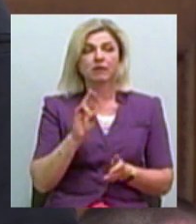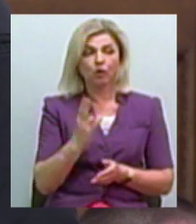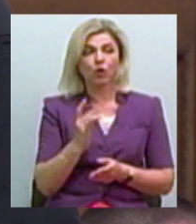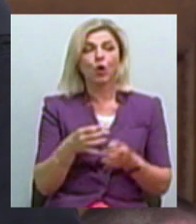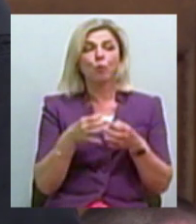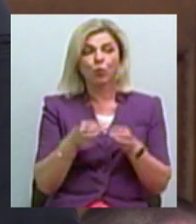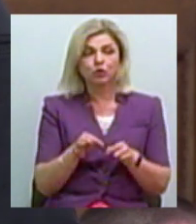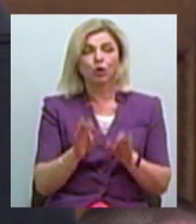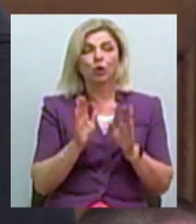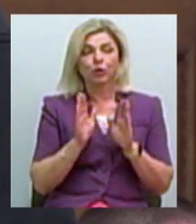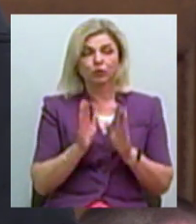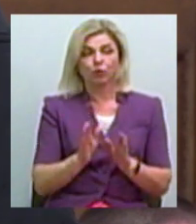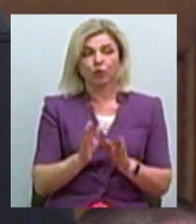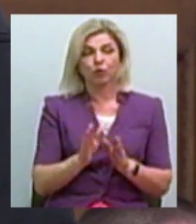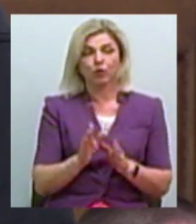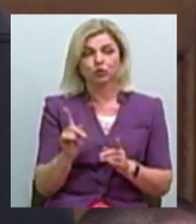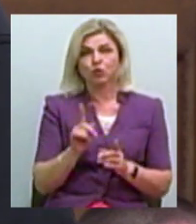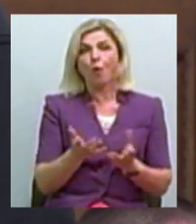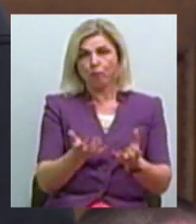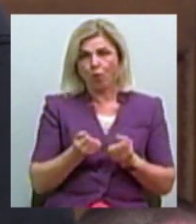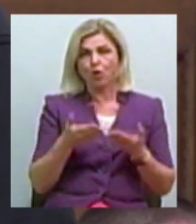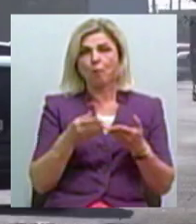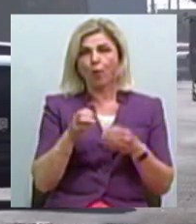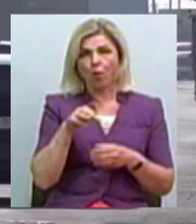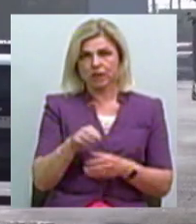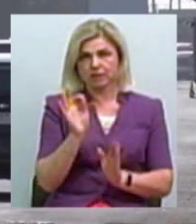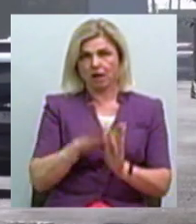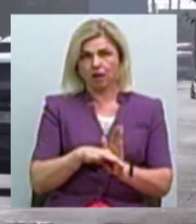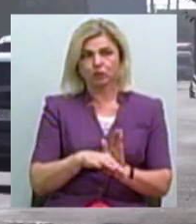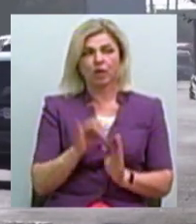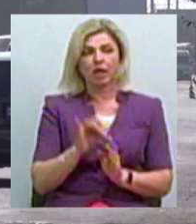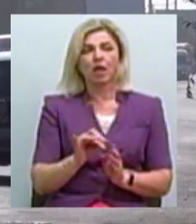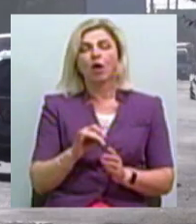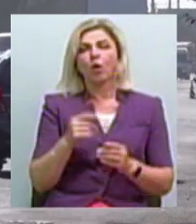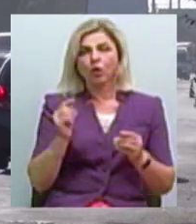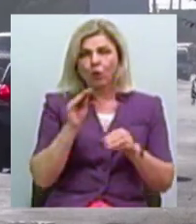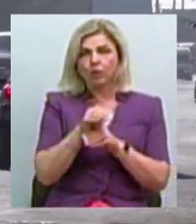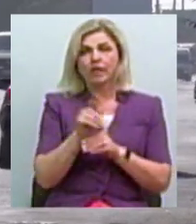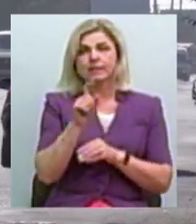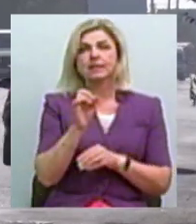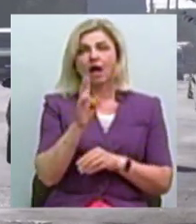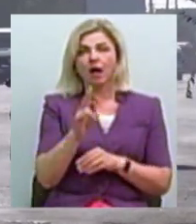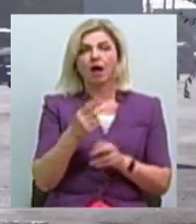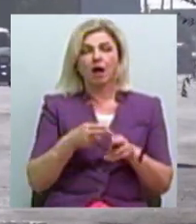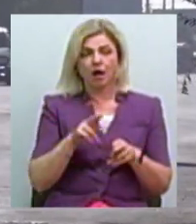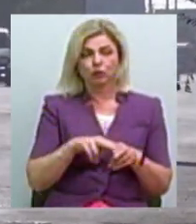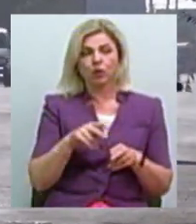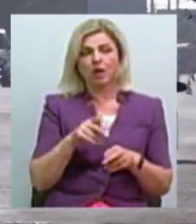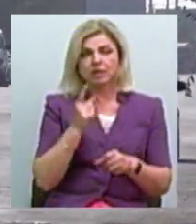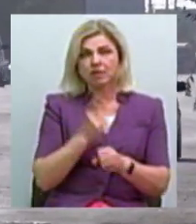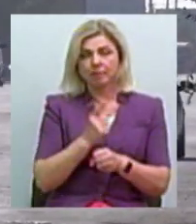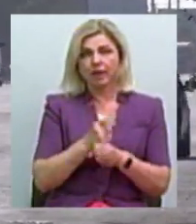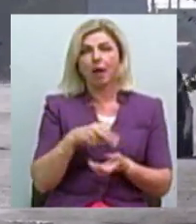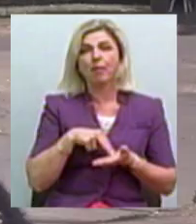стільки порт, скільки вони можуть прийняти відразу. Також запропонував встановити додаткові знаки, які заборонятимуть парковку на